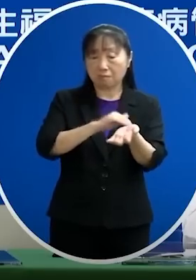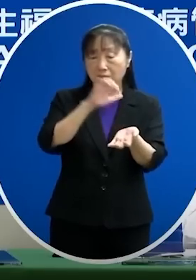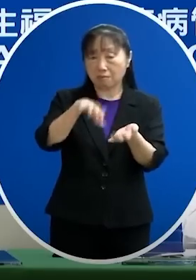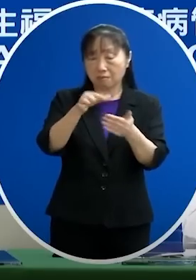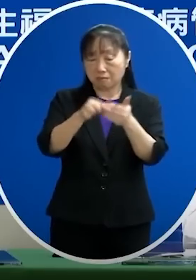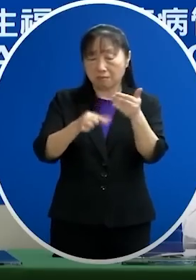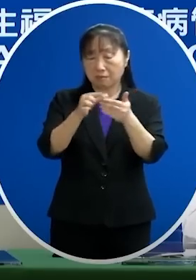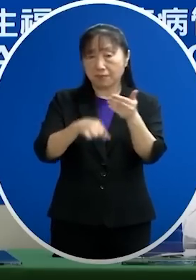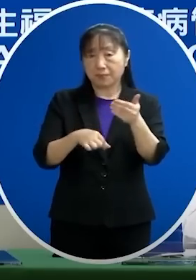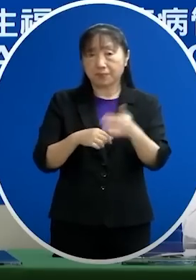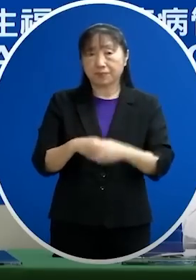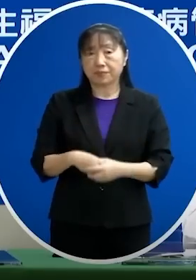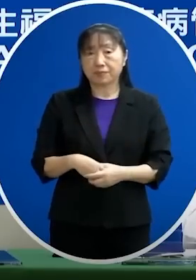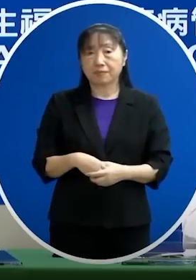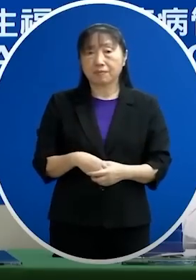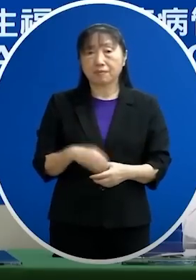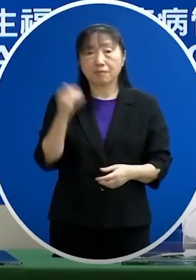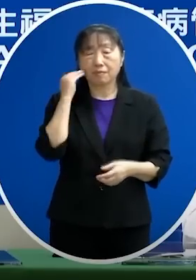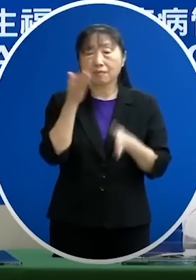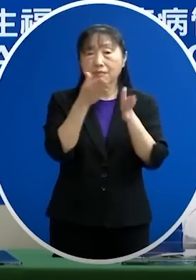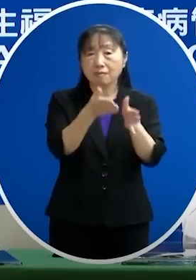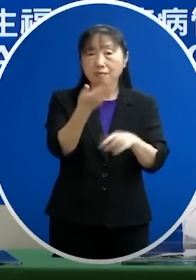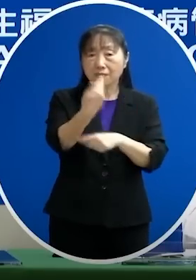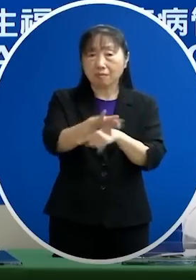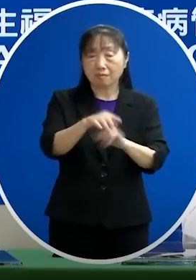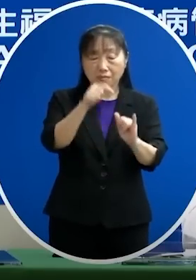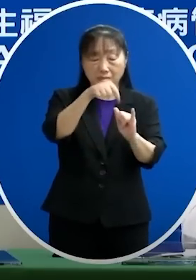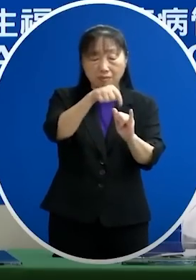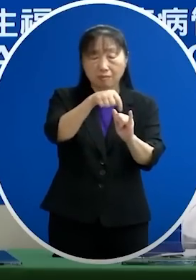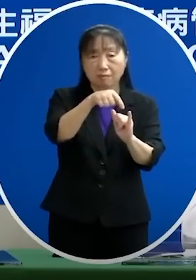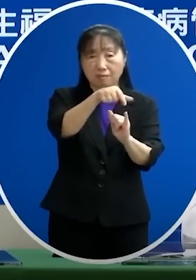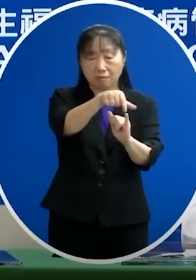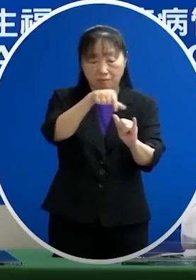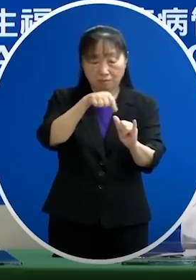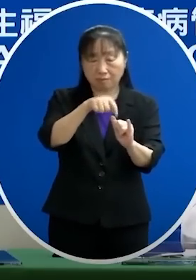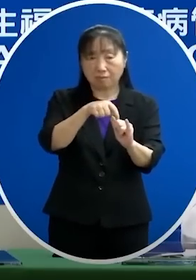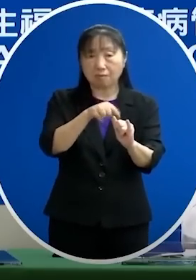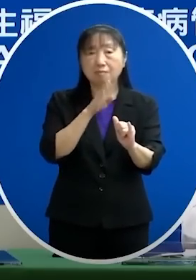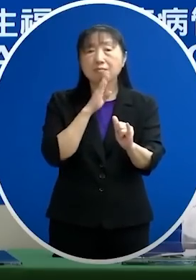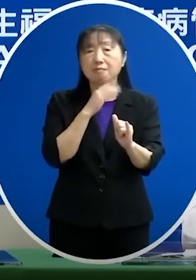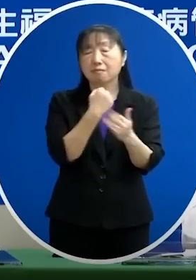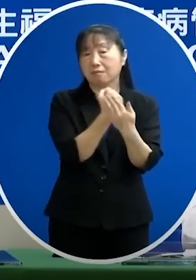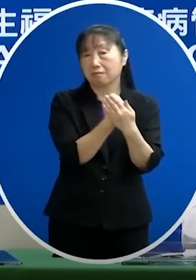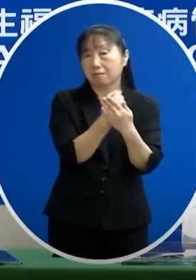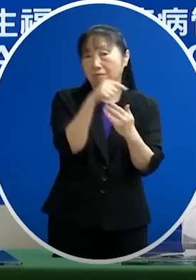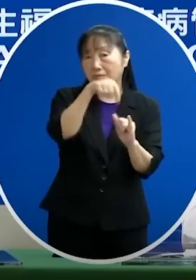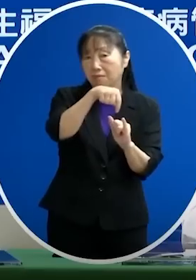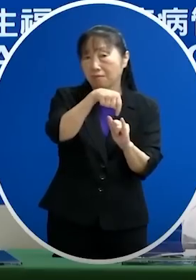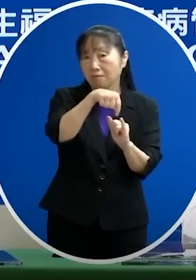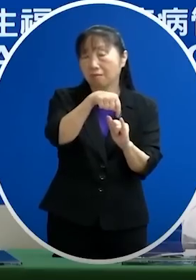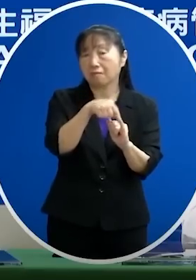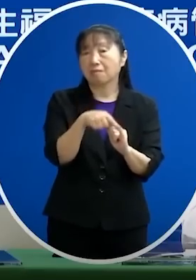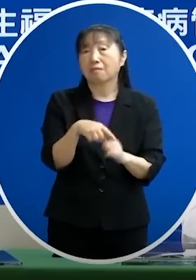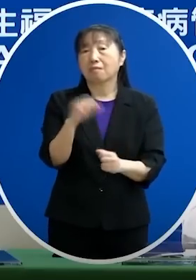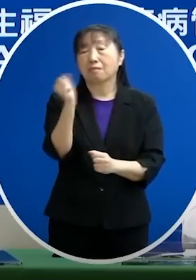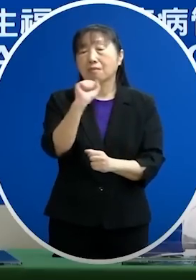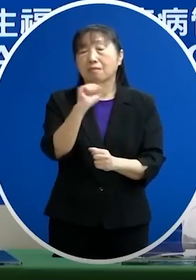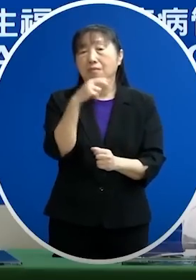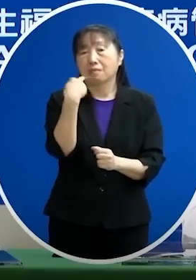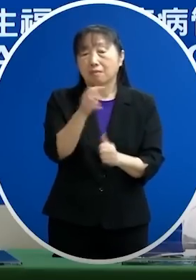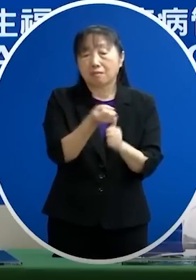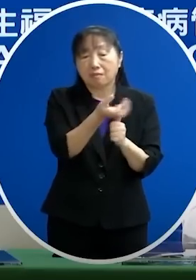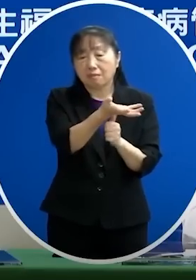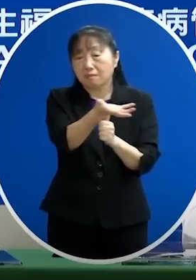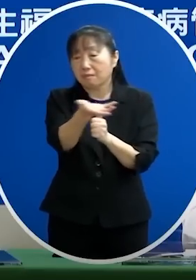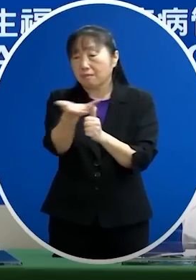引，那有关于尸体处理的部分的规定，主要要确保遗体不至于再度的